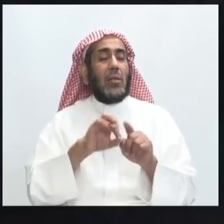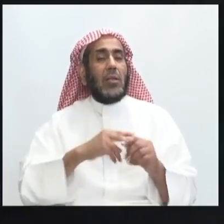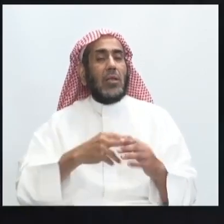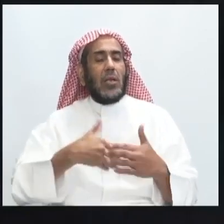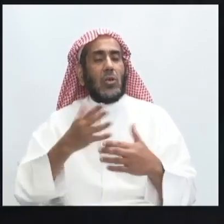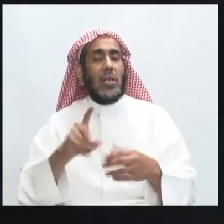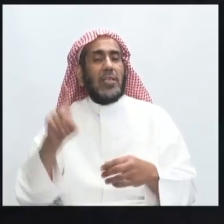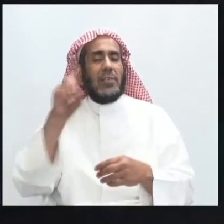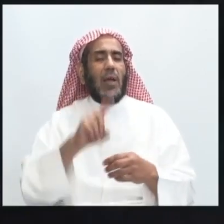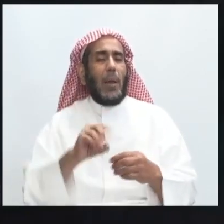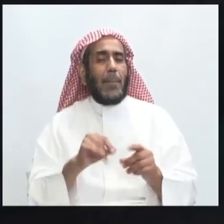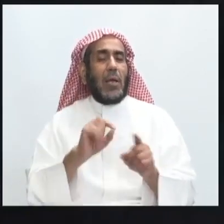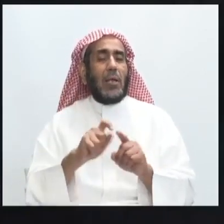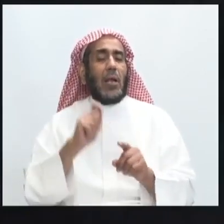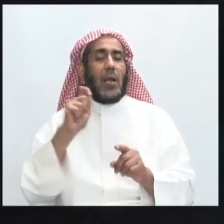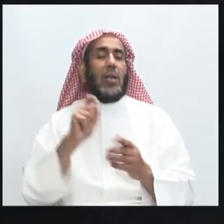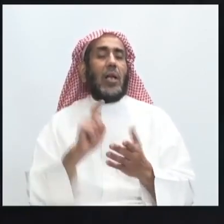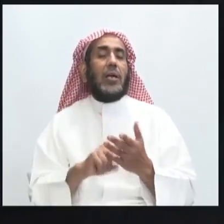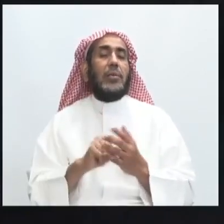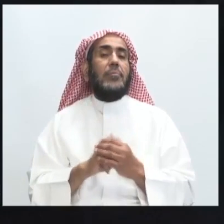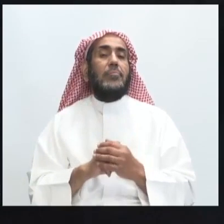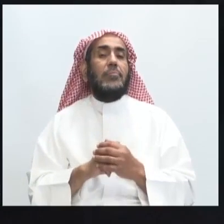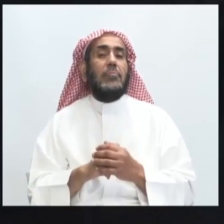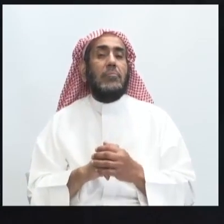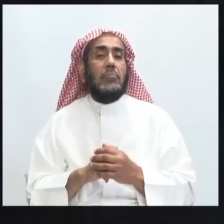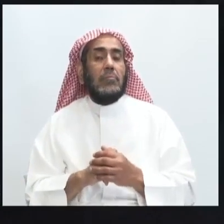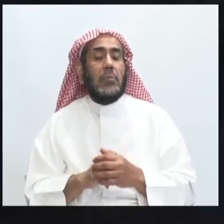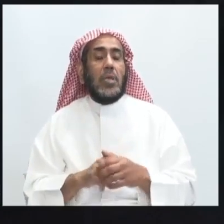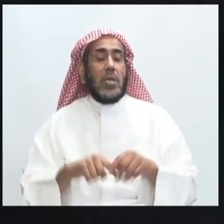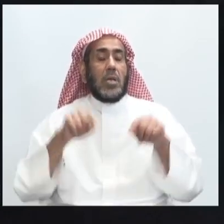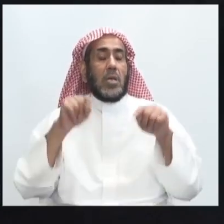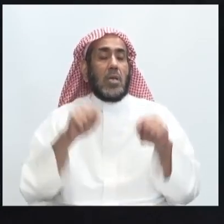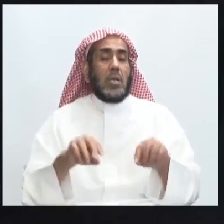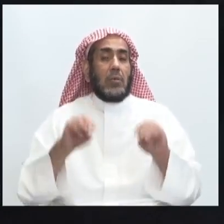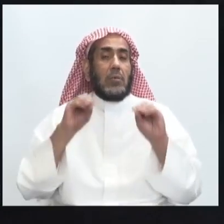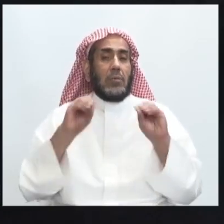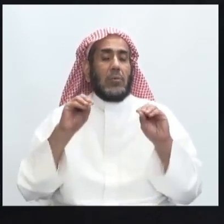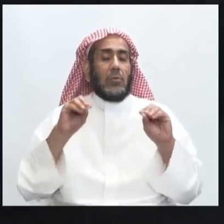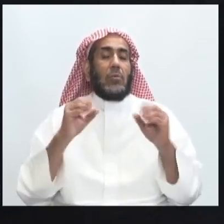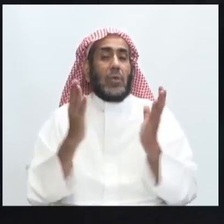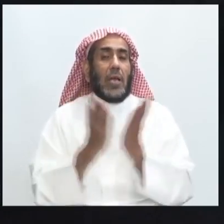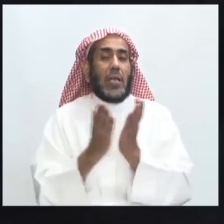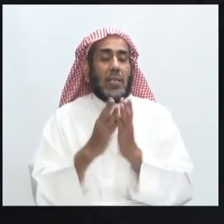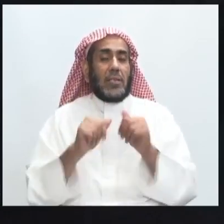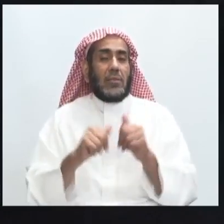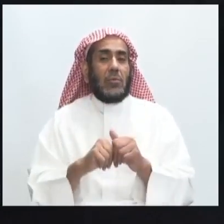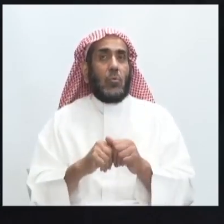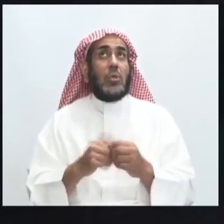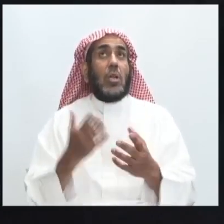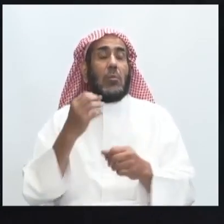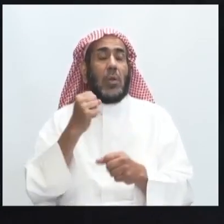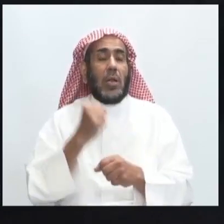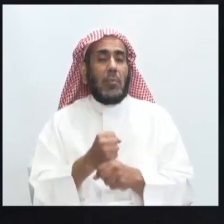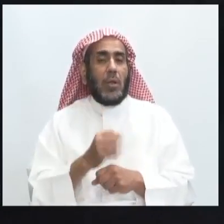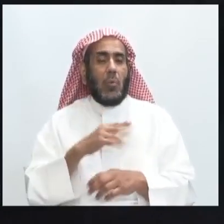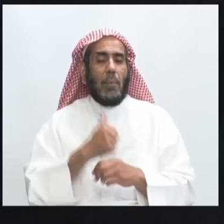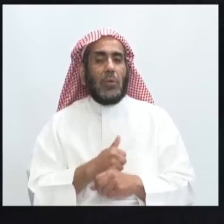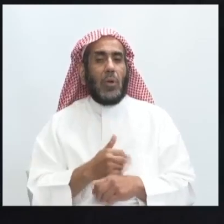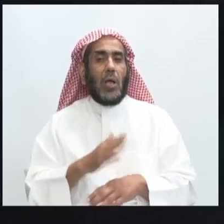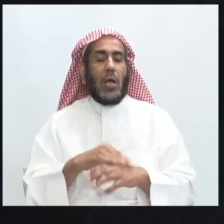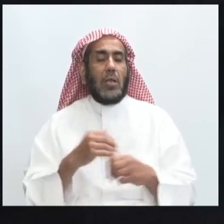الاستفهام من غرضه الحقيقي هذا ما اردنا ان نريده في هذا الدرس وصلى الله وسلم على